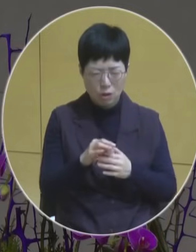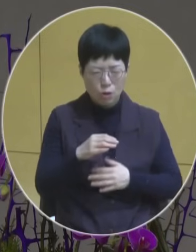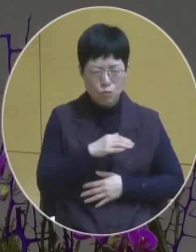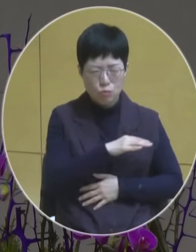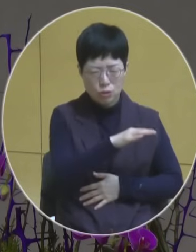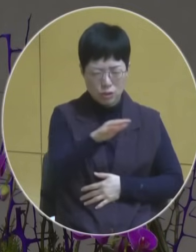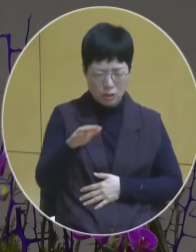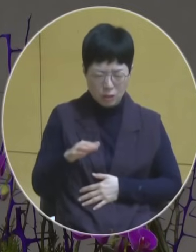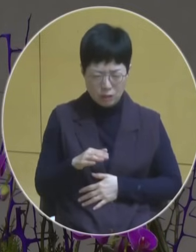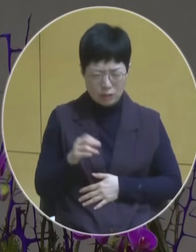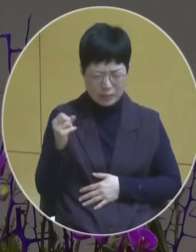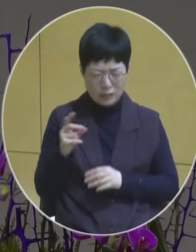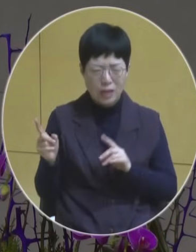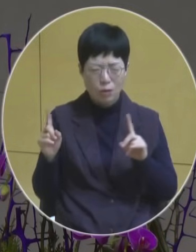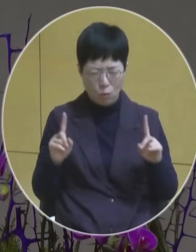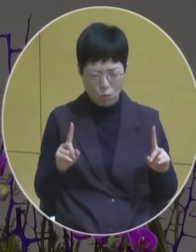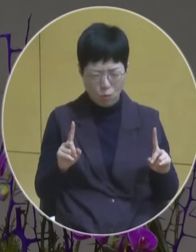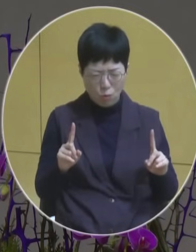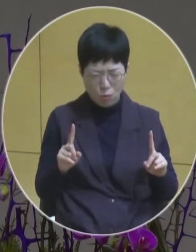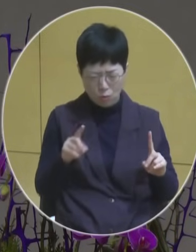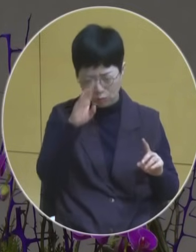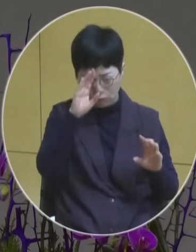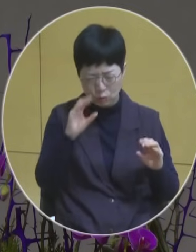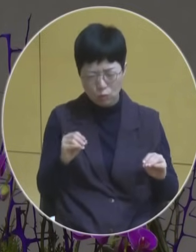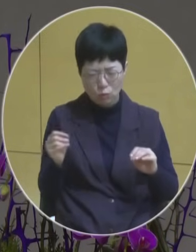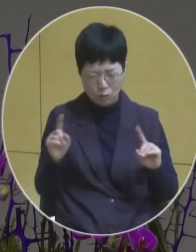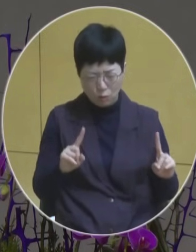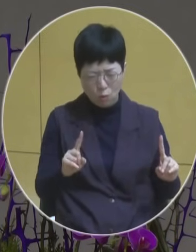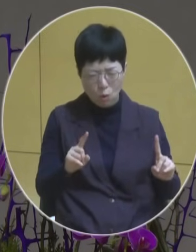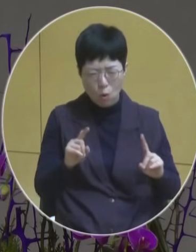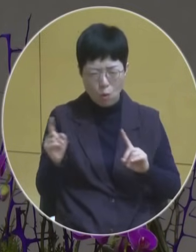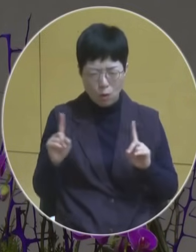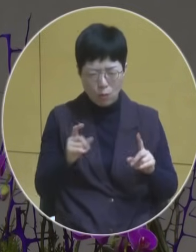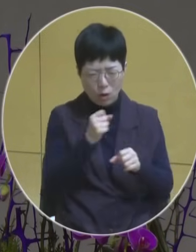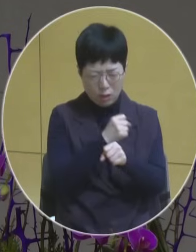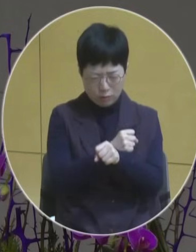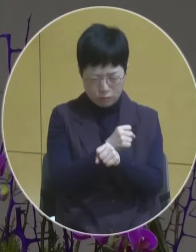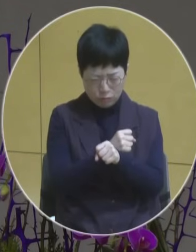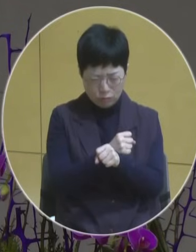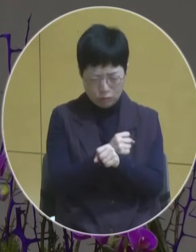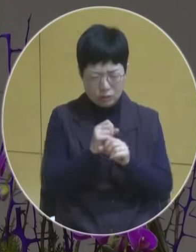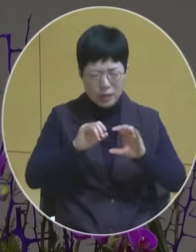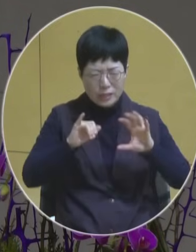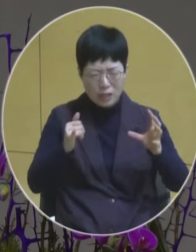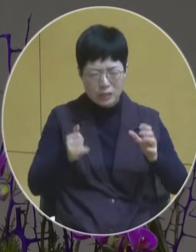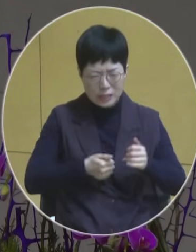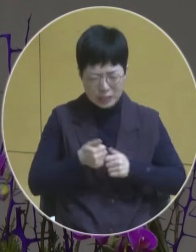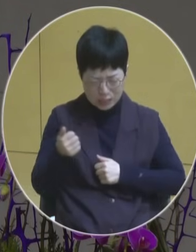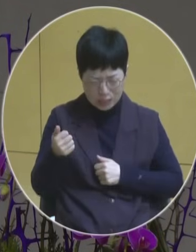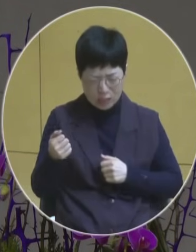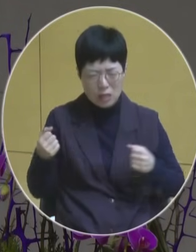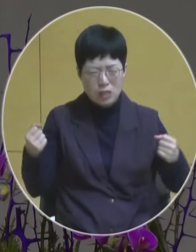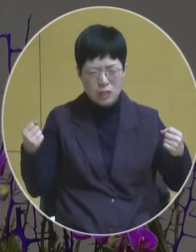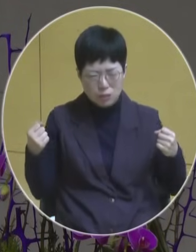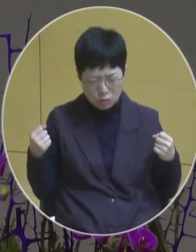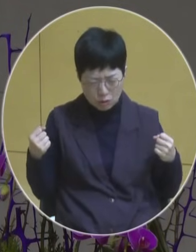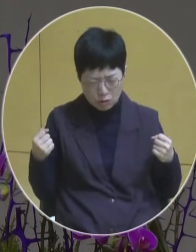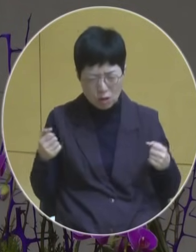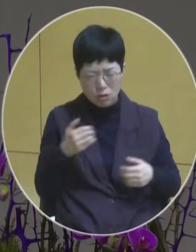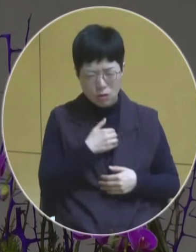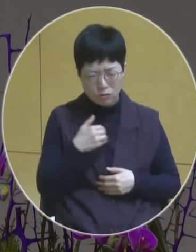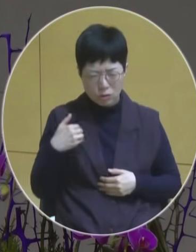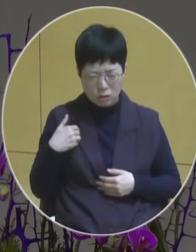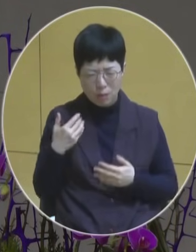우리들이 살아나게 하시고 치유받게 하시며 회복되게 하여 주셔서 세상을 이길 힘을 넉넉히 얻게